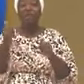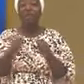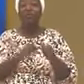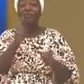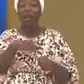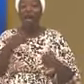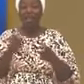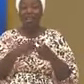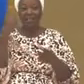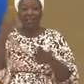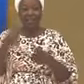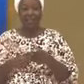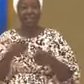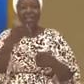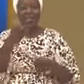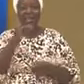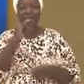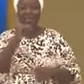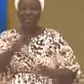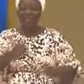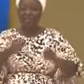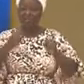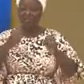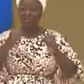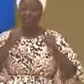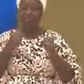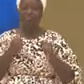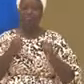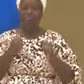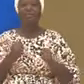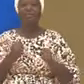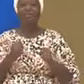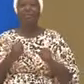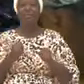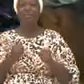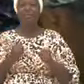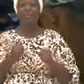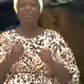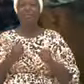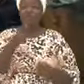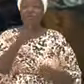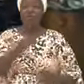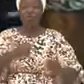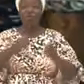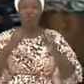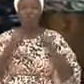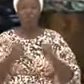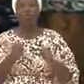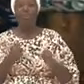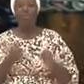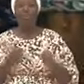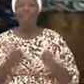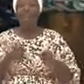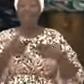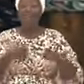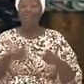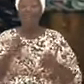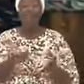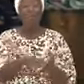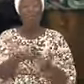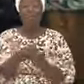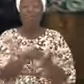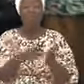nous ensuite il ya la force est fort quand le feb 10